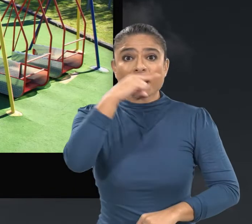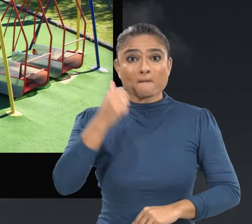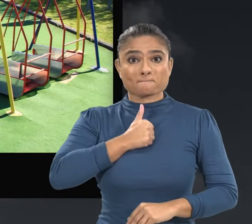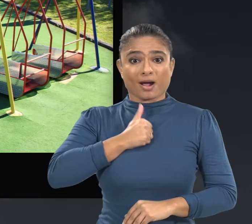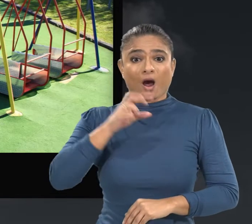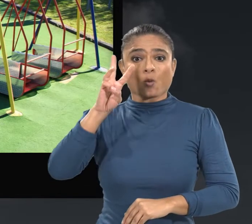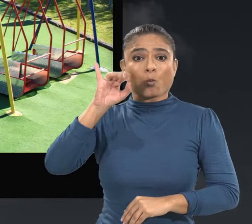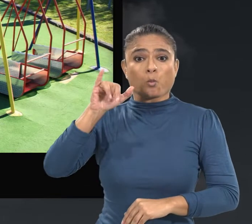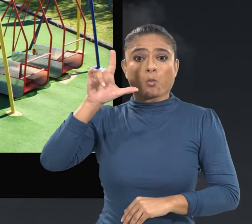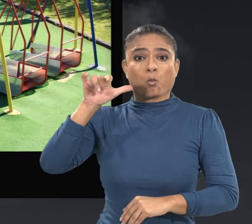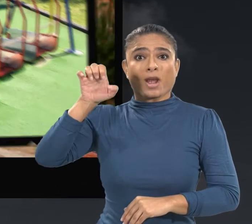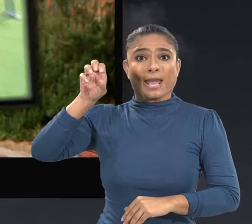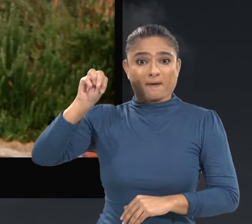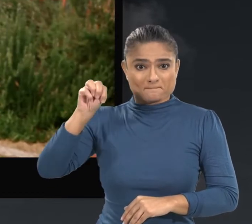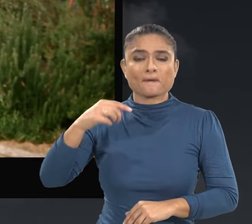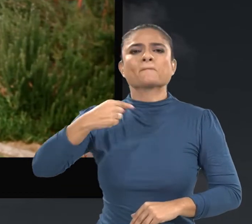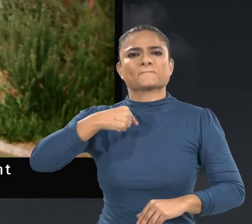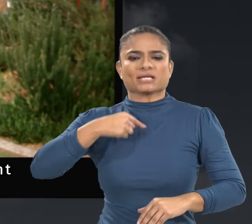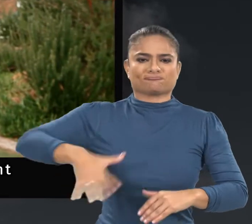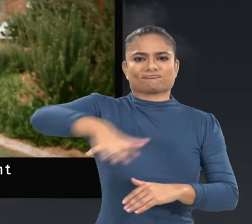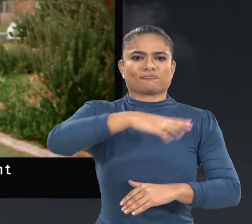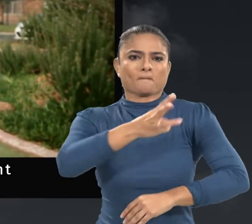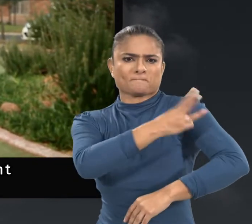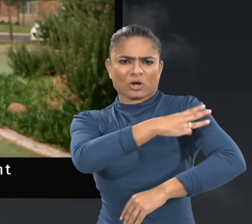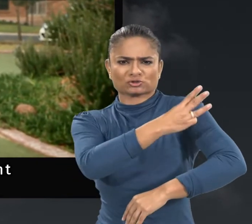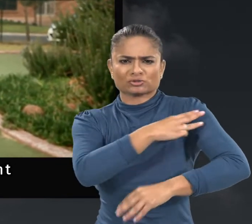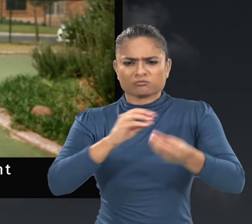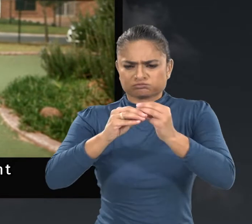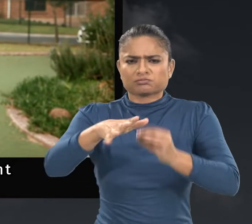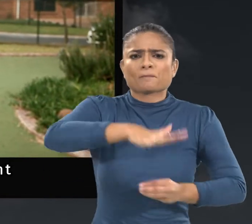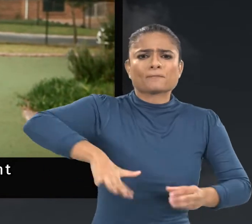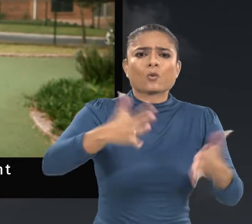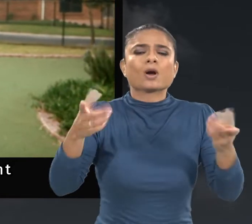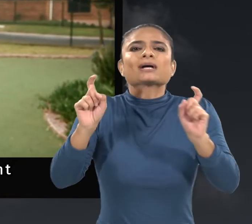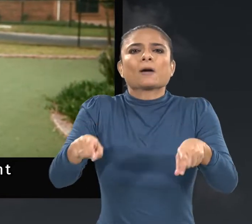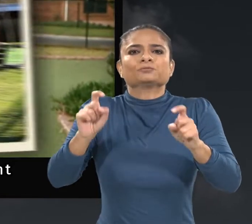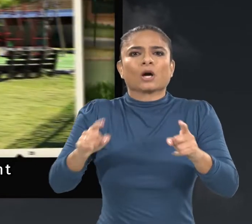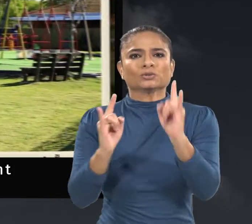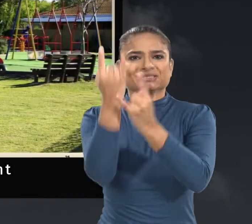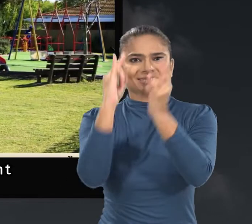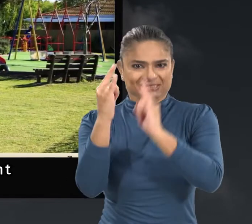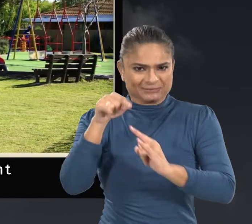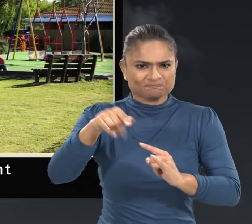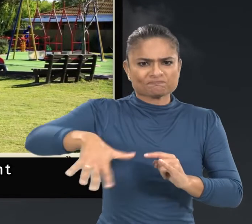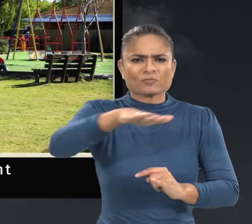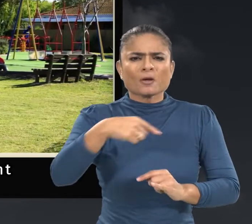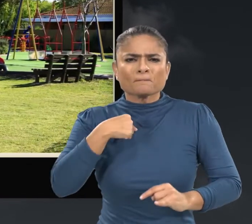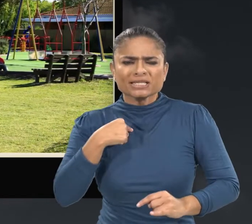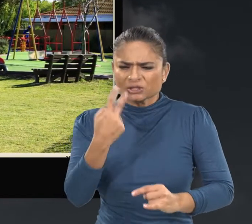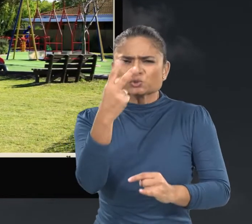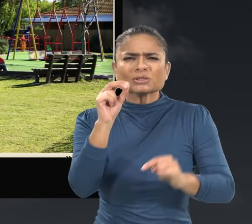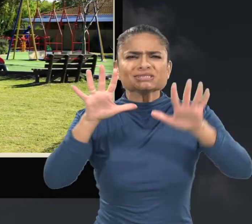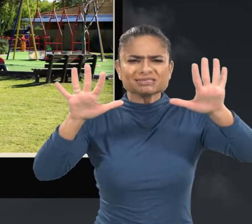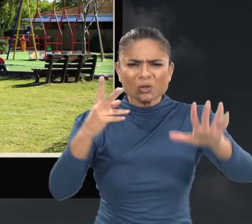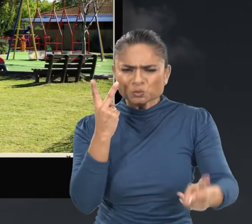My naam is Willem Meiburg. Ek is 'n area hoof vir die rekreasie en parke departement by die stad Kaapstad.